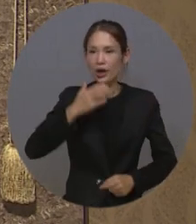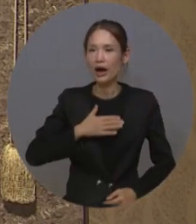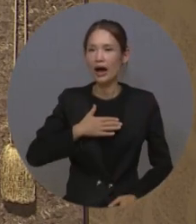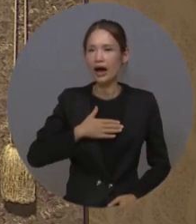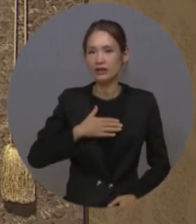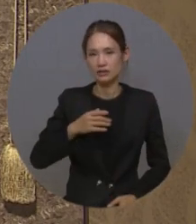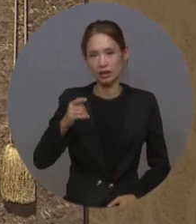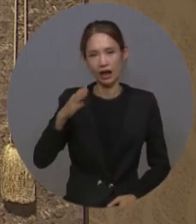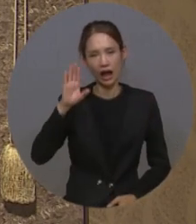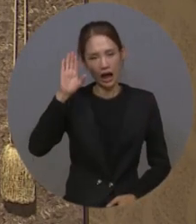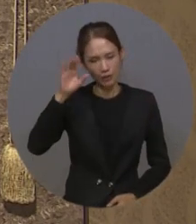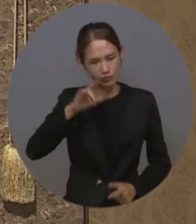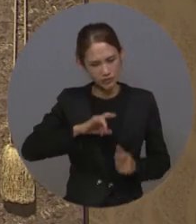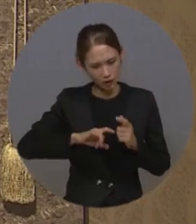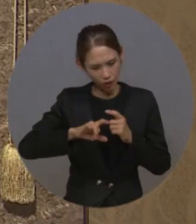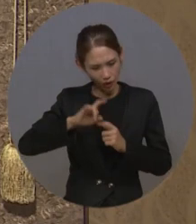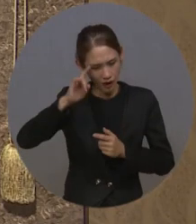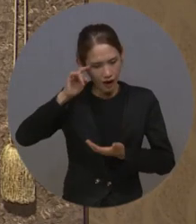좀 더 가치 있고